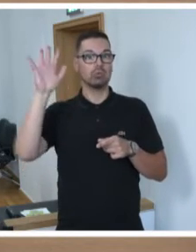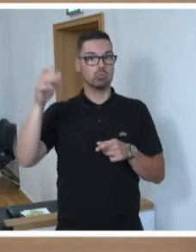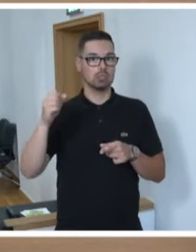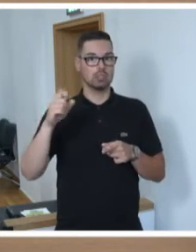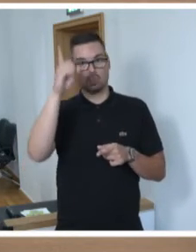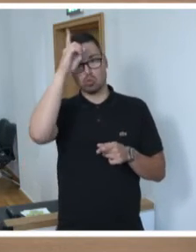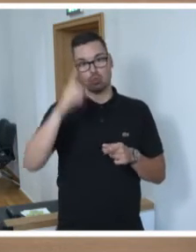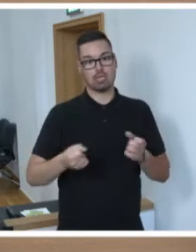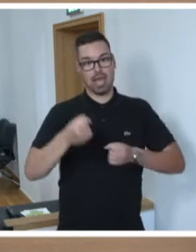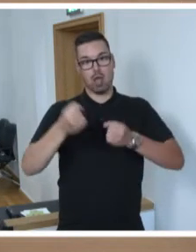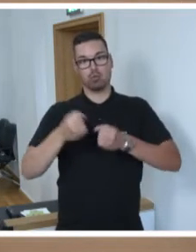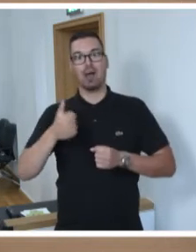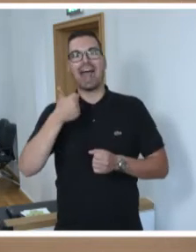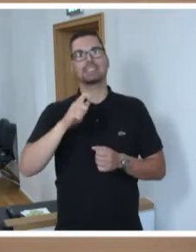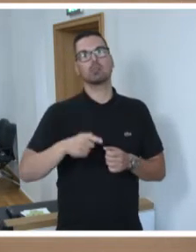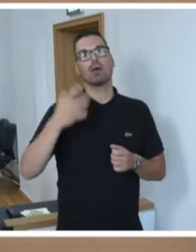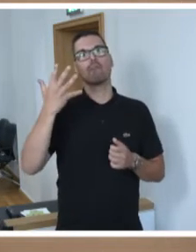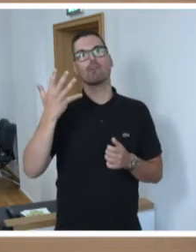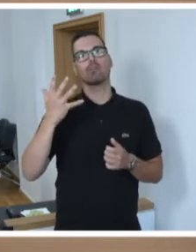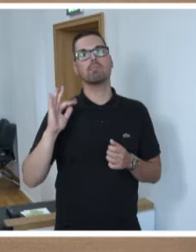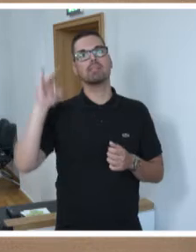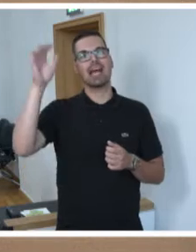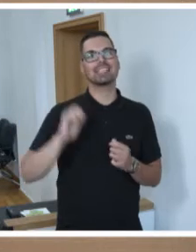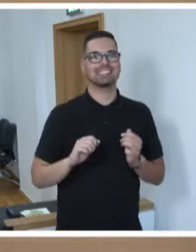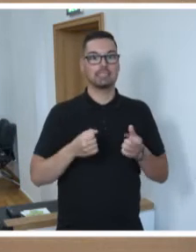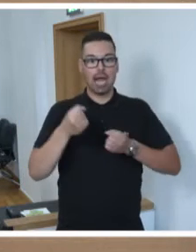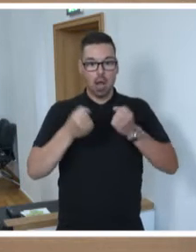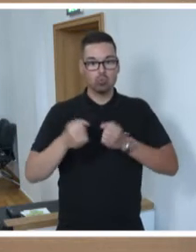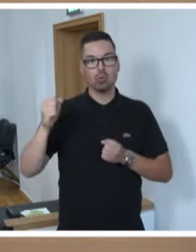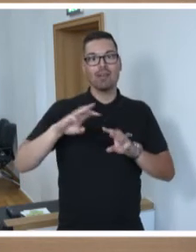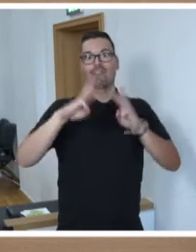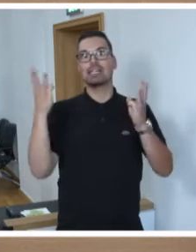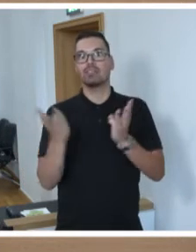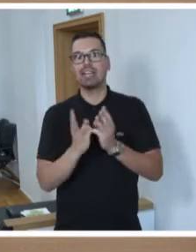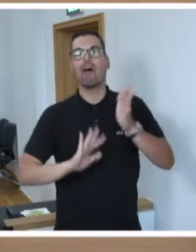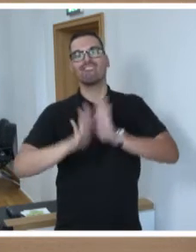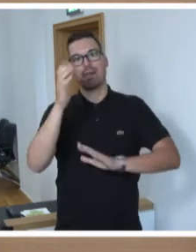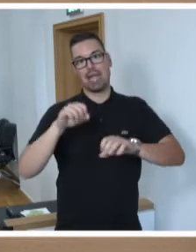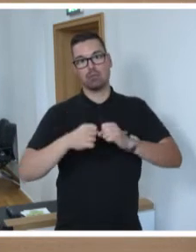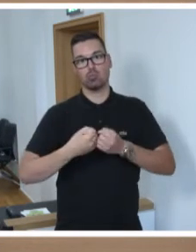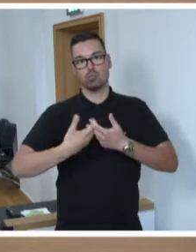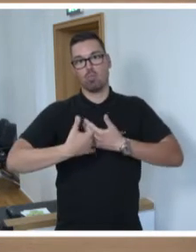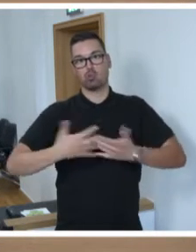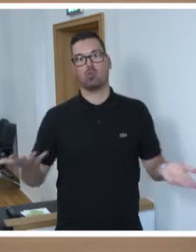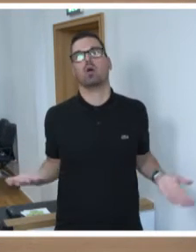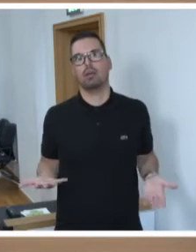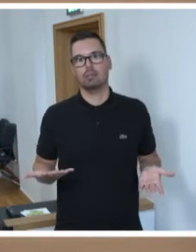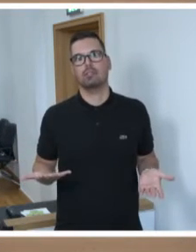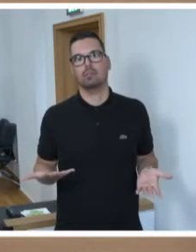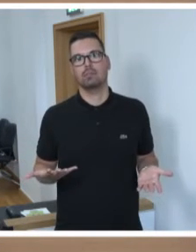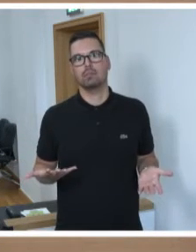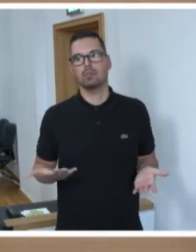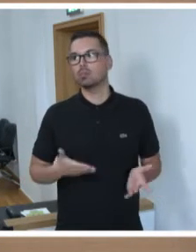es 1,5 Milliarden Fahrzeuge, die als Verbrenner unterwegs sind. Denen hilft es nun mal nicht, wenn es jetzt eine Vorschrift gibt